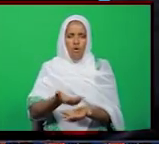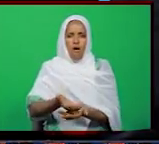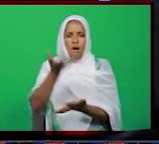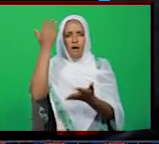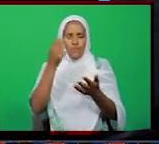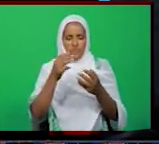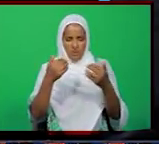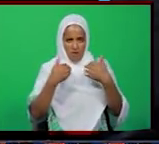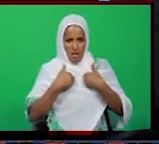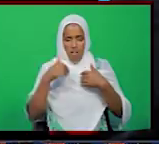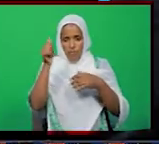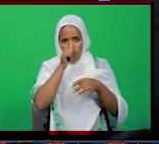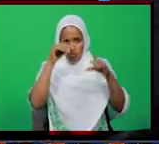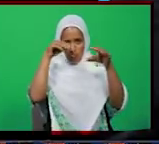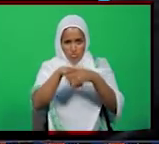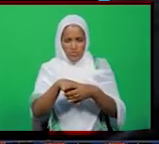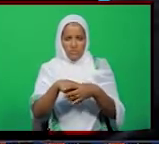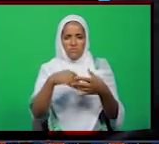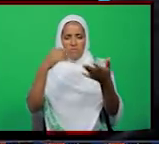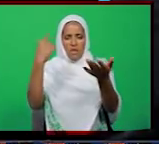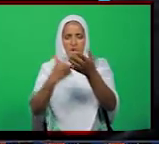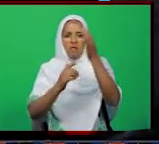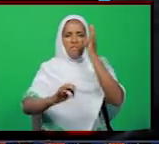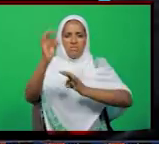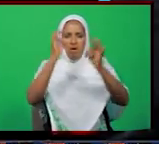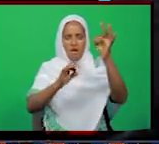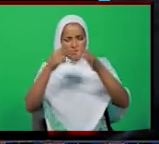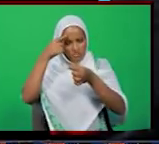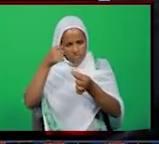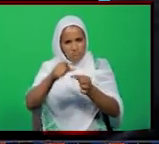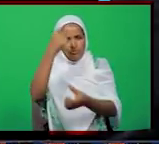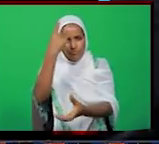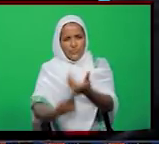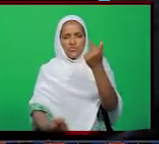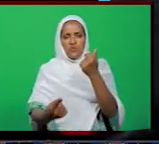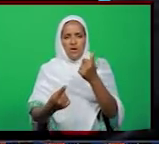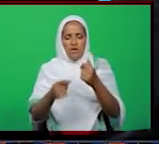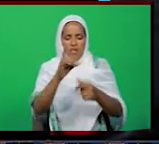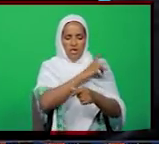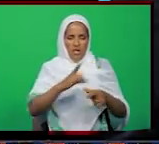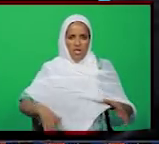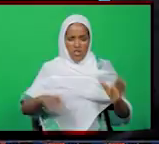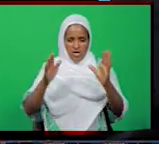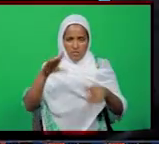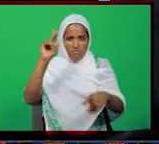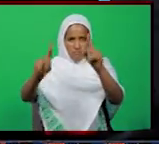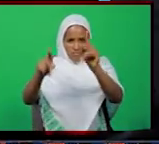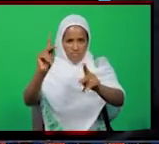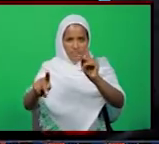ሲሳይ ይያለ በኢትዮጵያ ያንን ታሪክ ለማስተዋወስ ብቻ ክርስቲያኑ